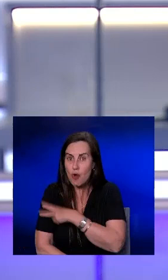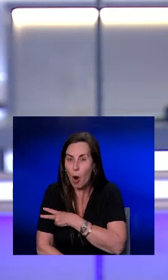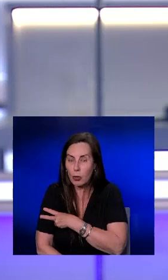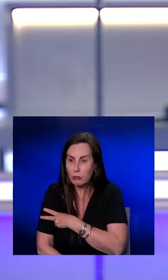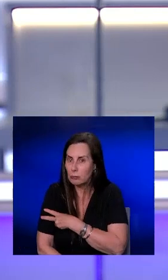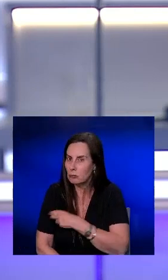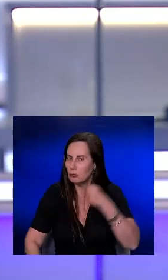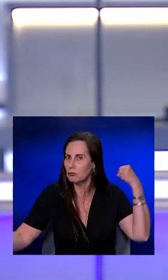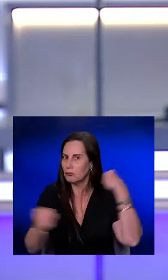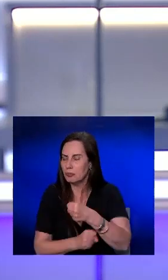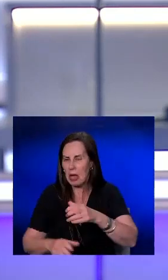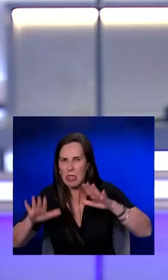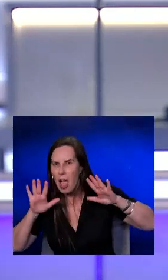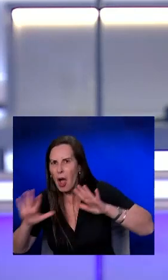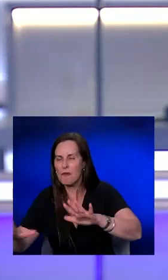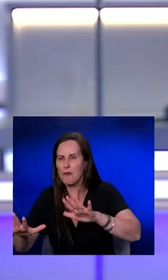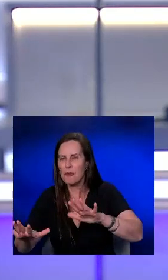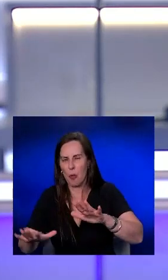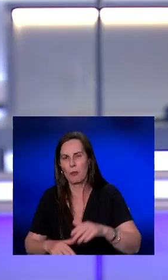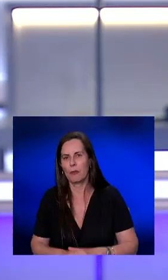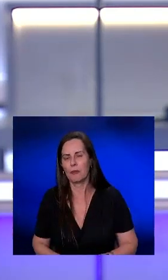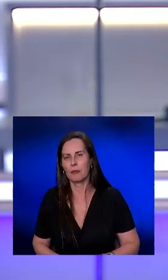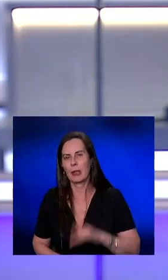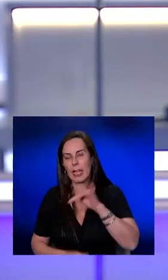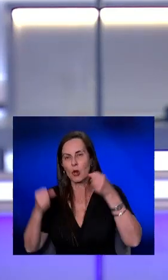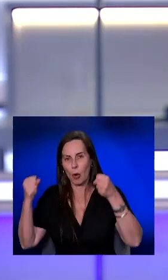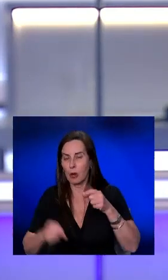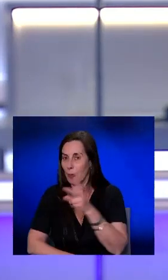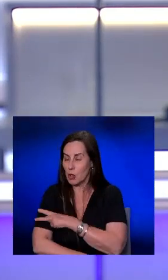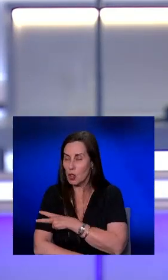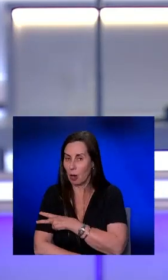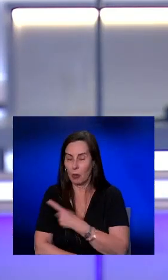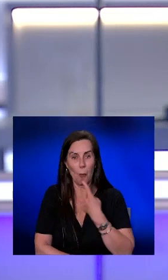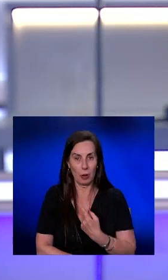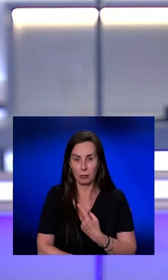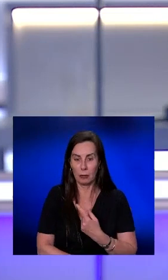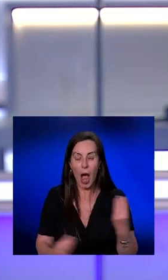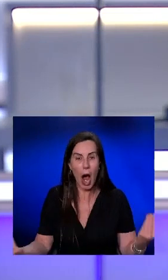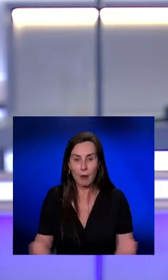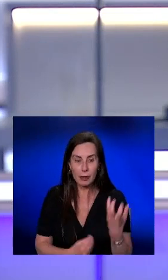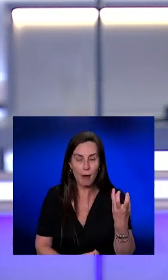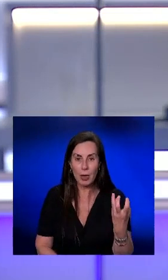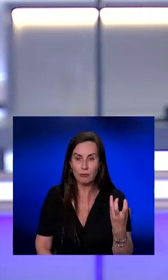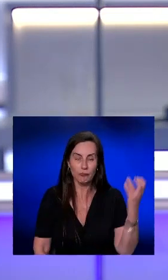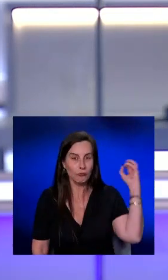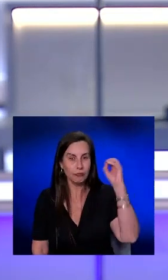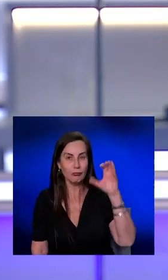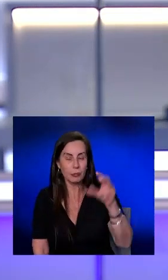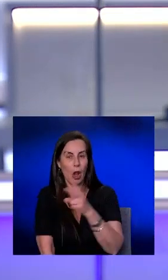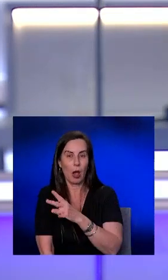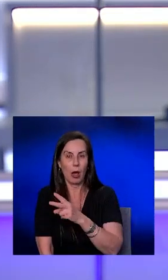בהם באלימות, דחפו אותם והפעילו כוח רב בלי שום סיבה. המשטרה מצידה טוענת, חפצים ואבנים הושלכו לעבר